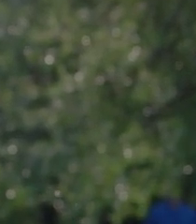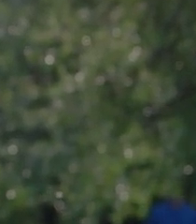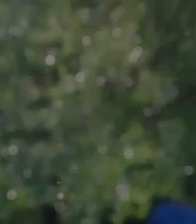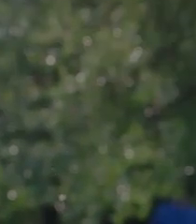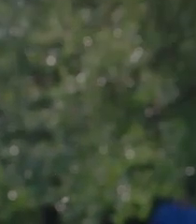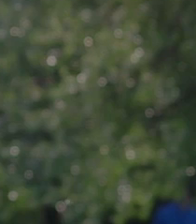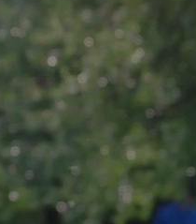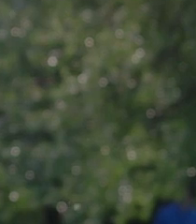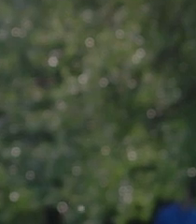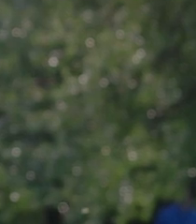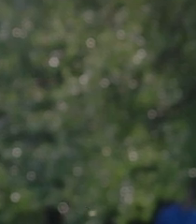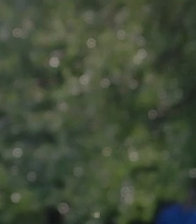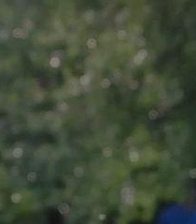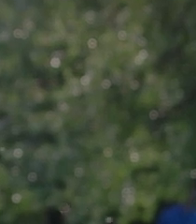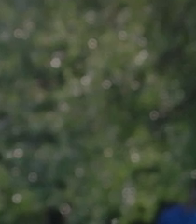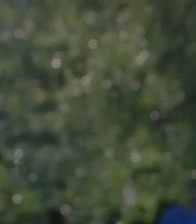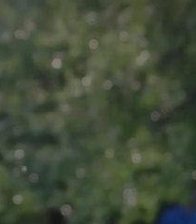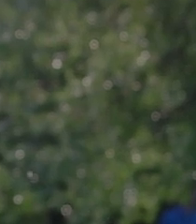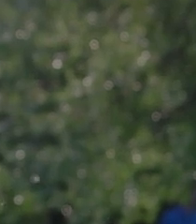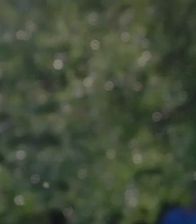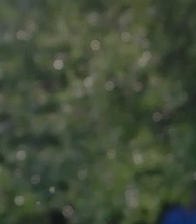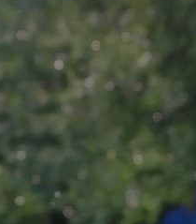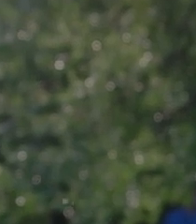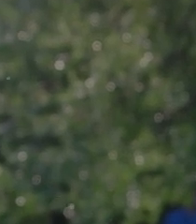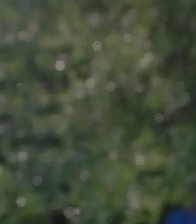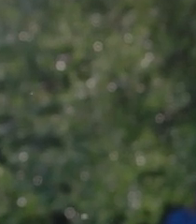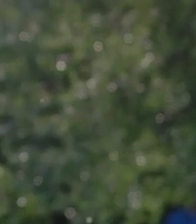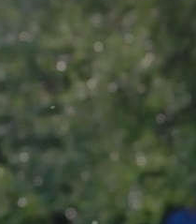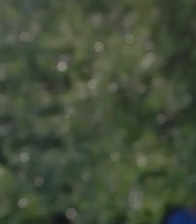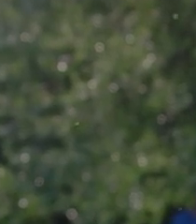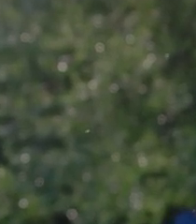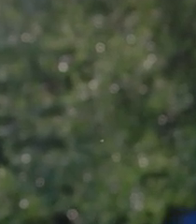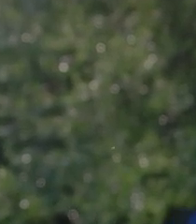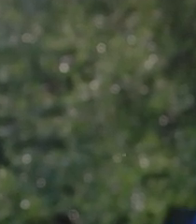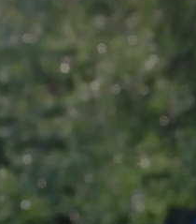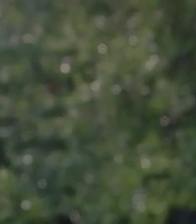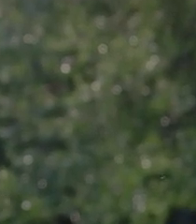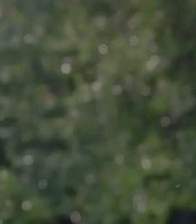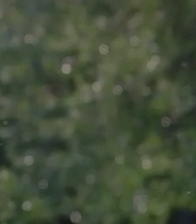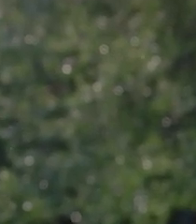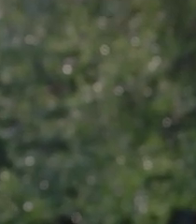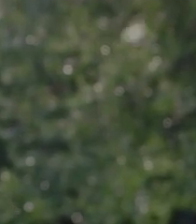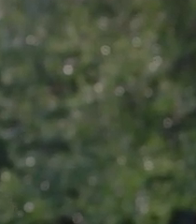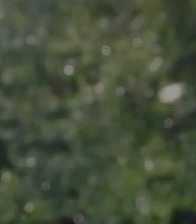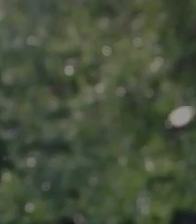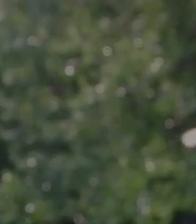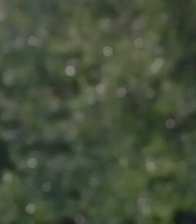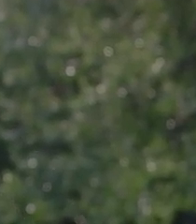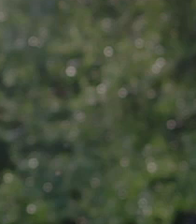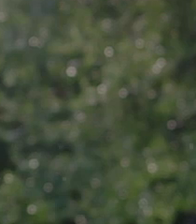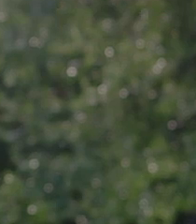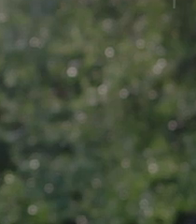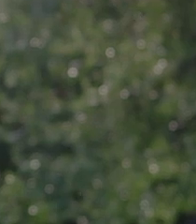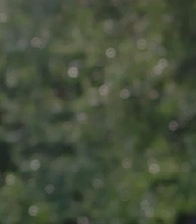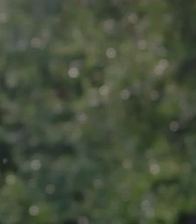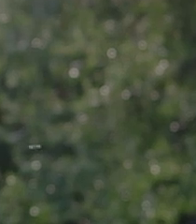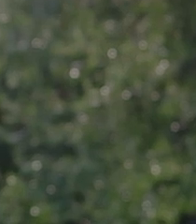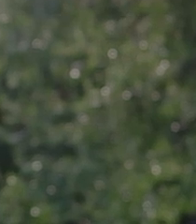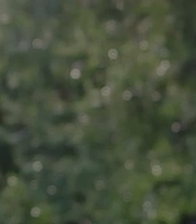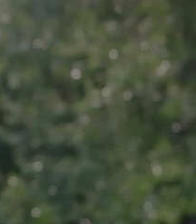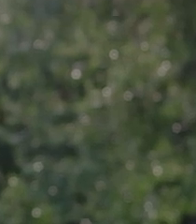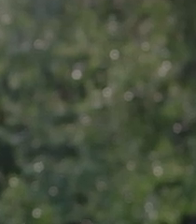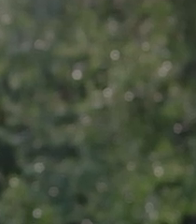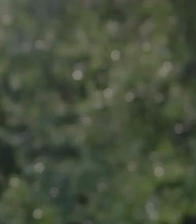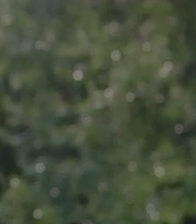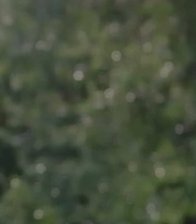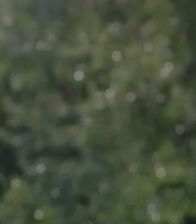메시지. 장애인 민원인을 만났을 때 제가 다 해드릴게요 이런 과잉 친절의 말보다 먼저 물어봐